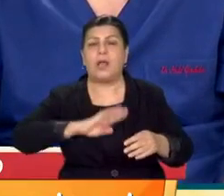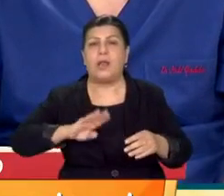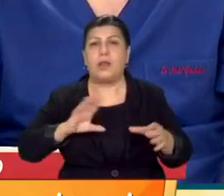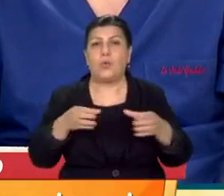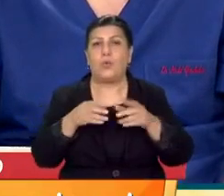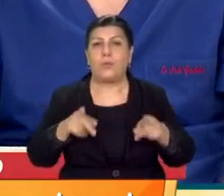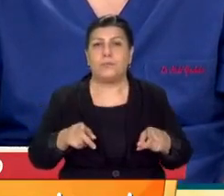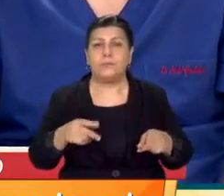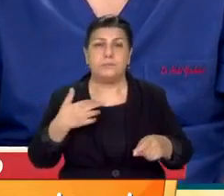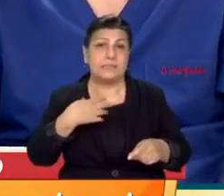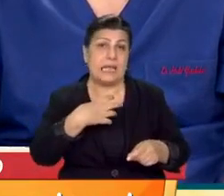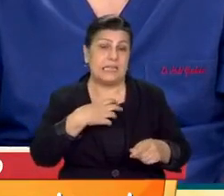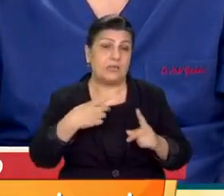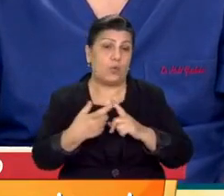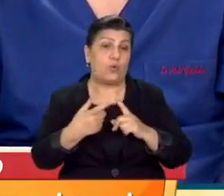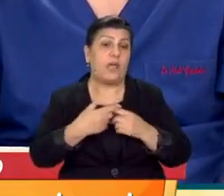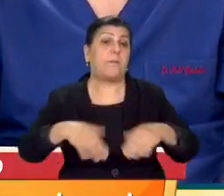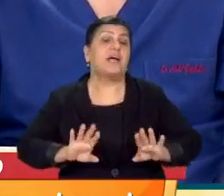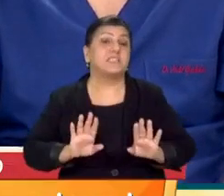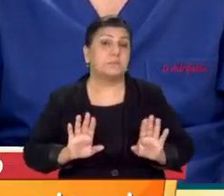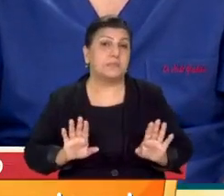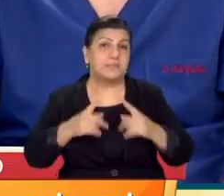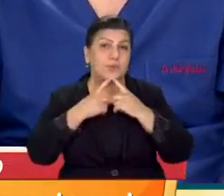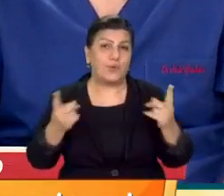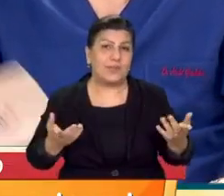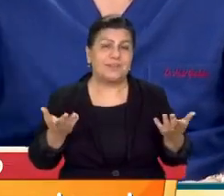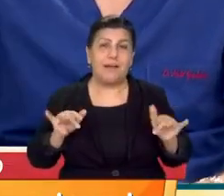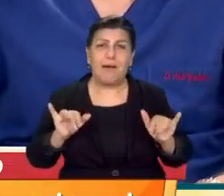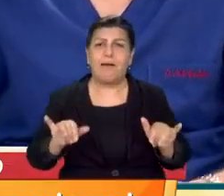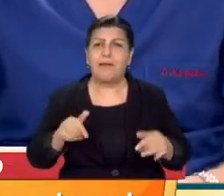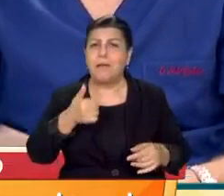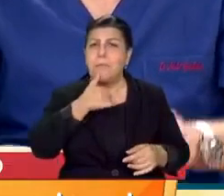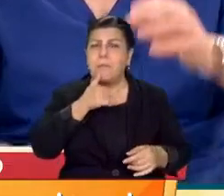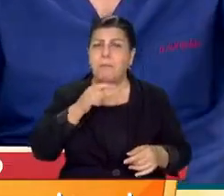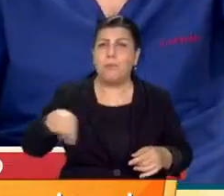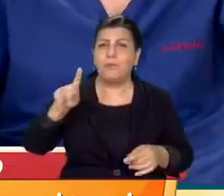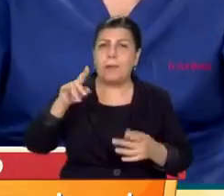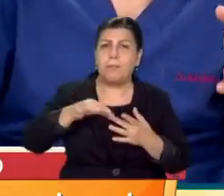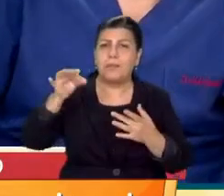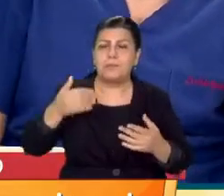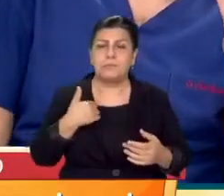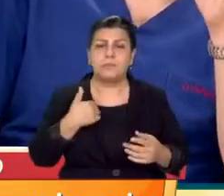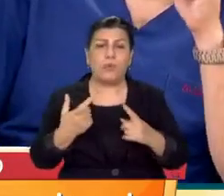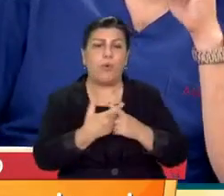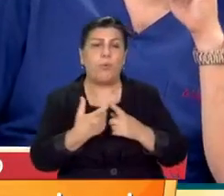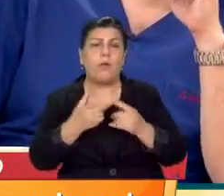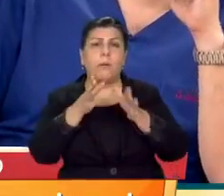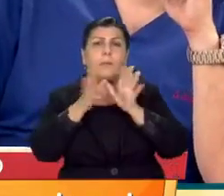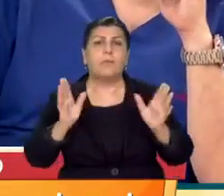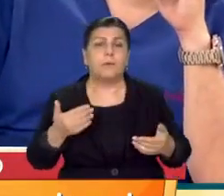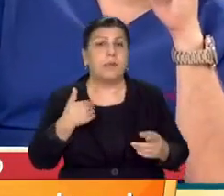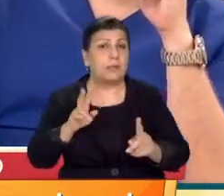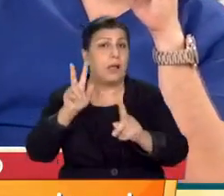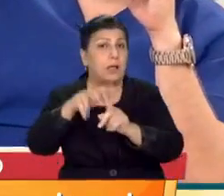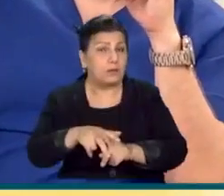ediyor durumda Biz kendimizi koruyamaz mıyız diyorlar babam bunlardan bir tanesi izliyor korumayı bilmiyor muyuz ya